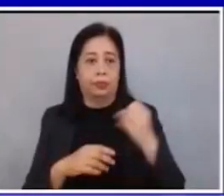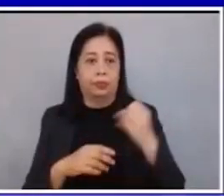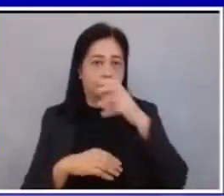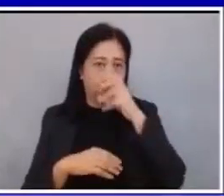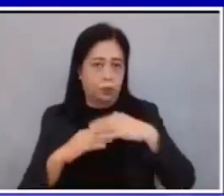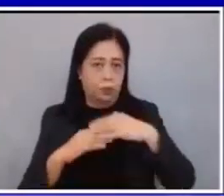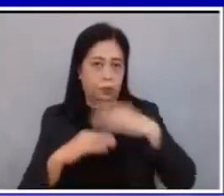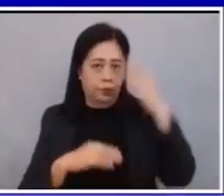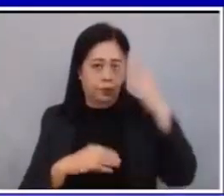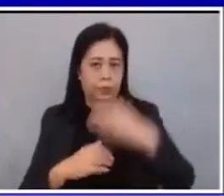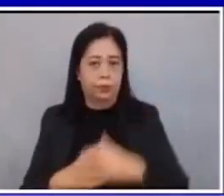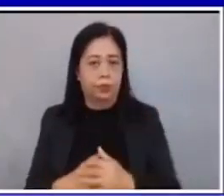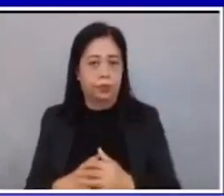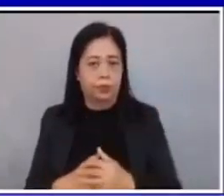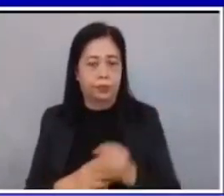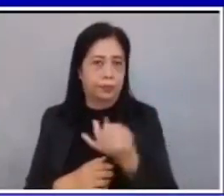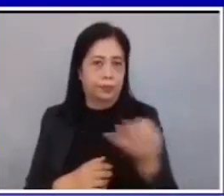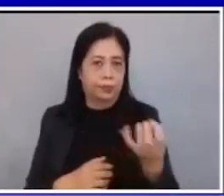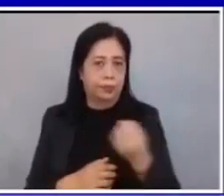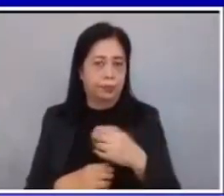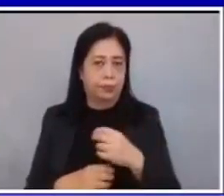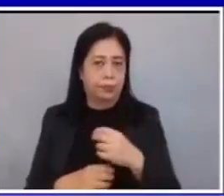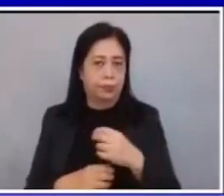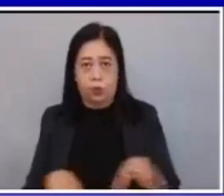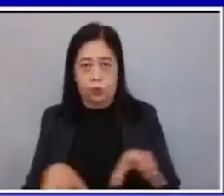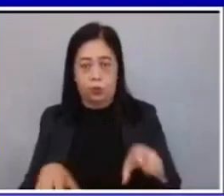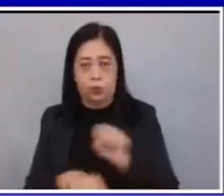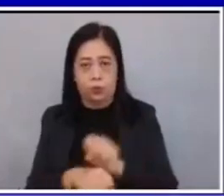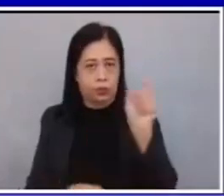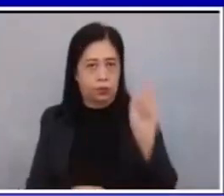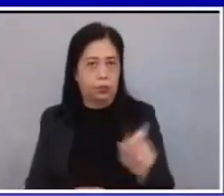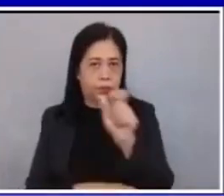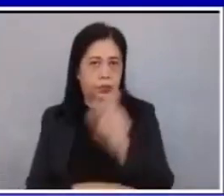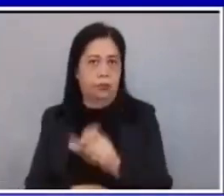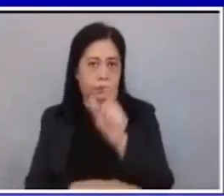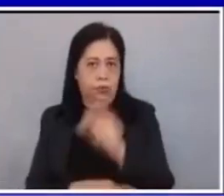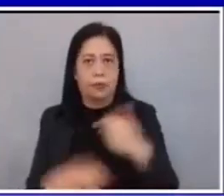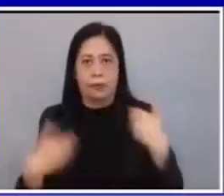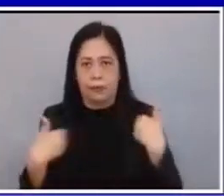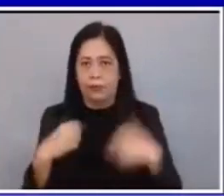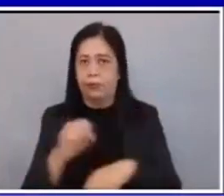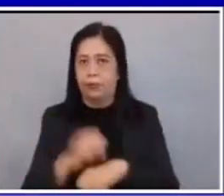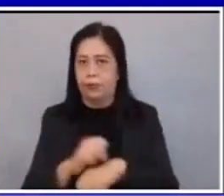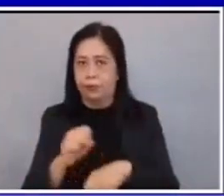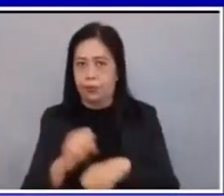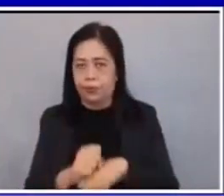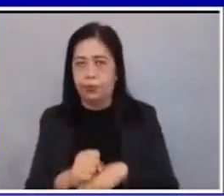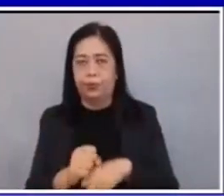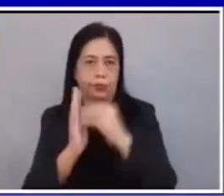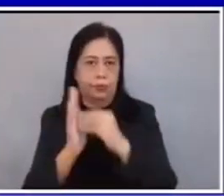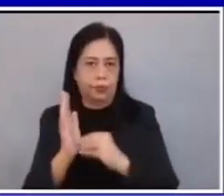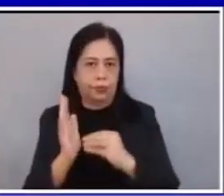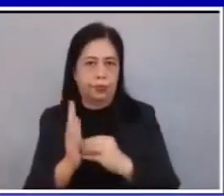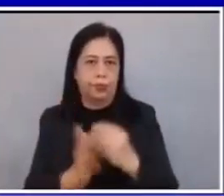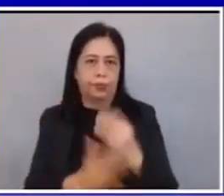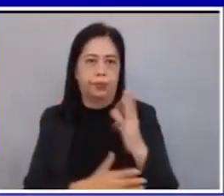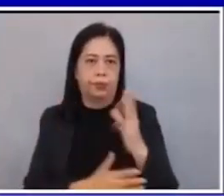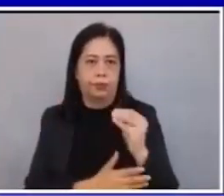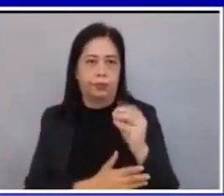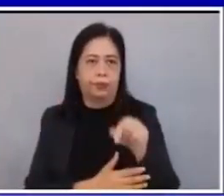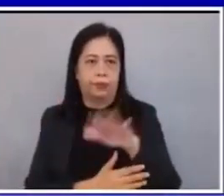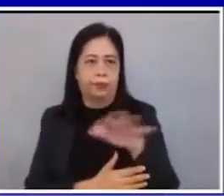nasa labor force o mga individual na employed o unemployed ay naitala sa 50.55 million